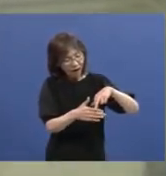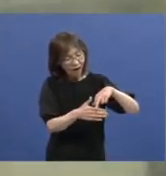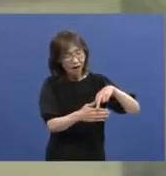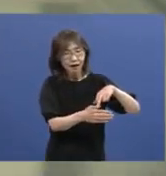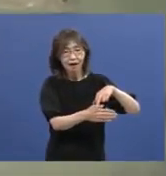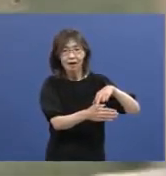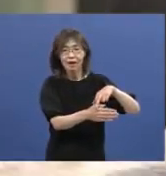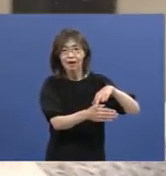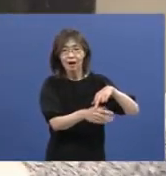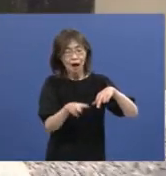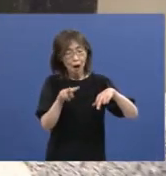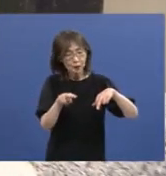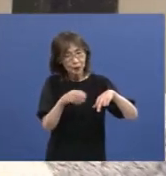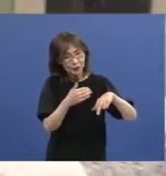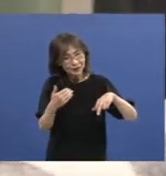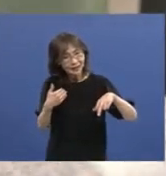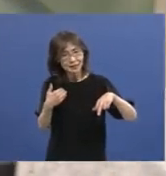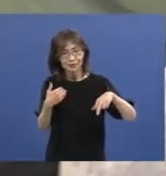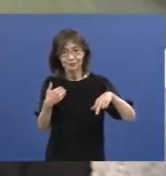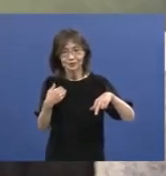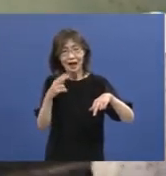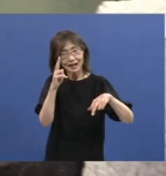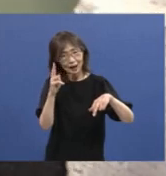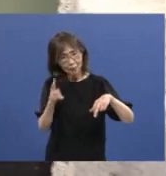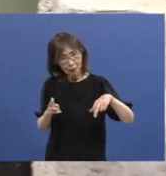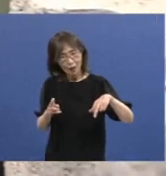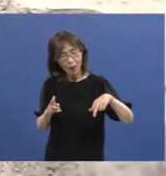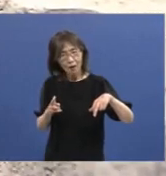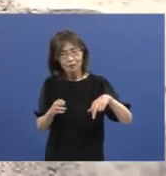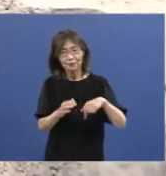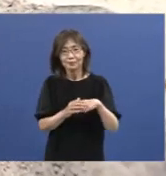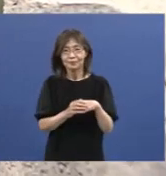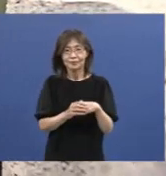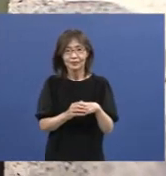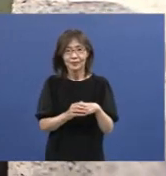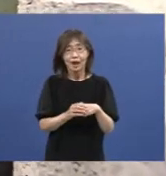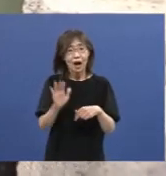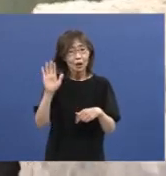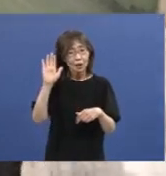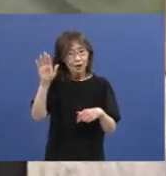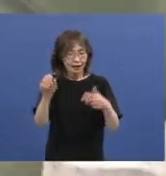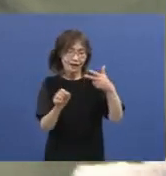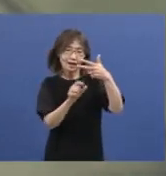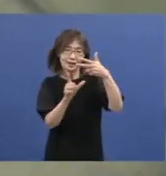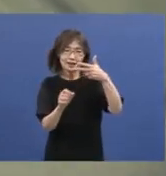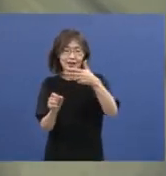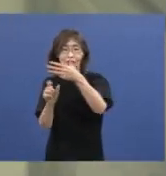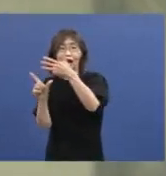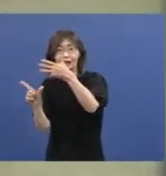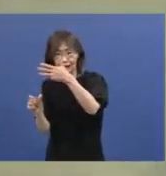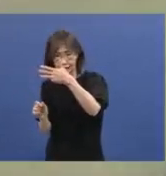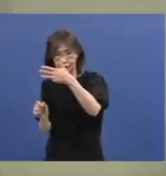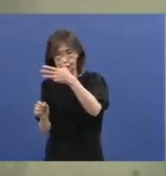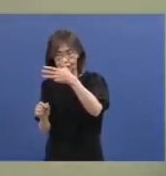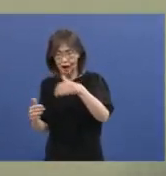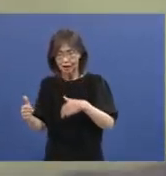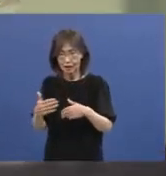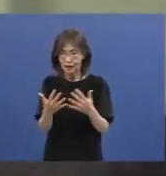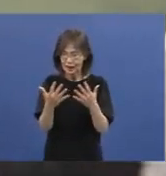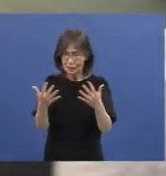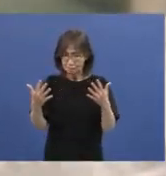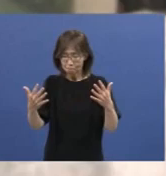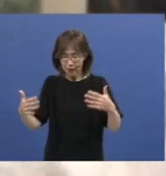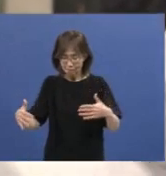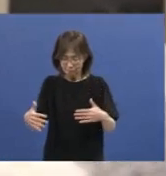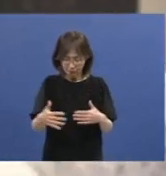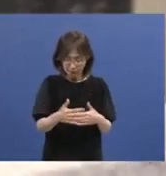を魚が登っていくということもな、はい、あるかもしれません。ちょうどこれから7月8月魚がいっぱい